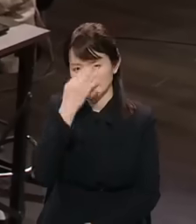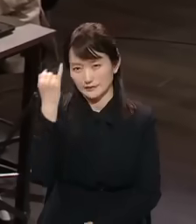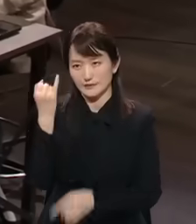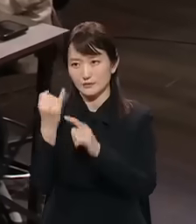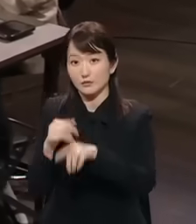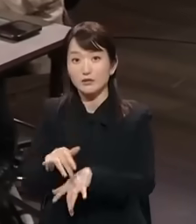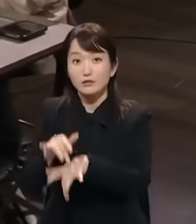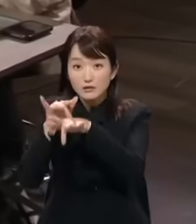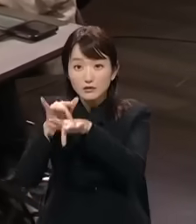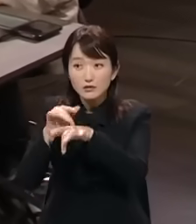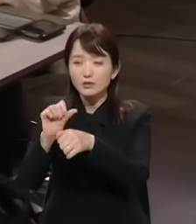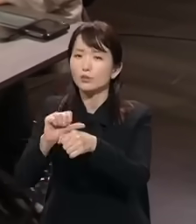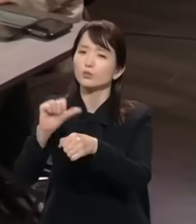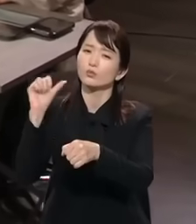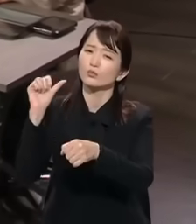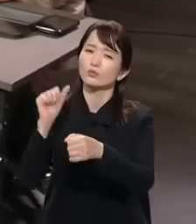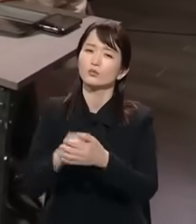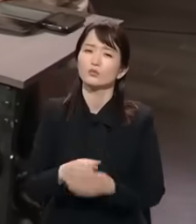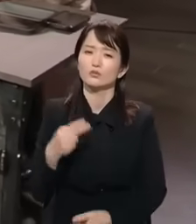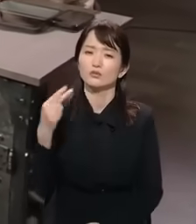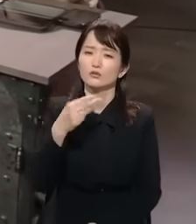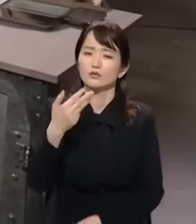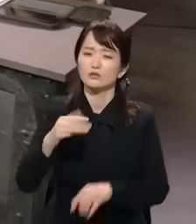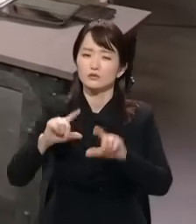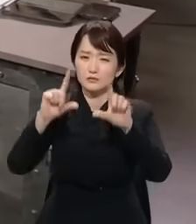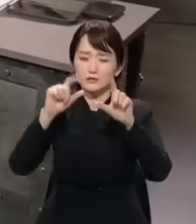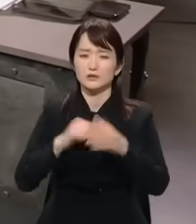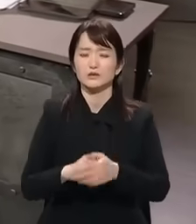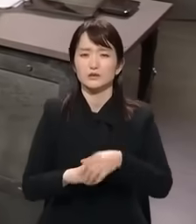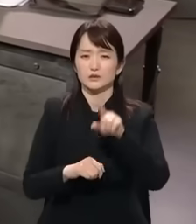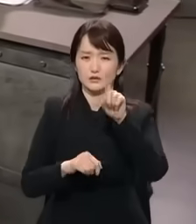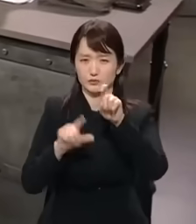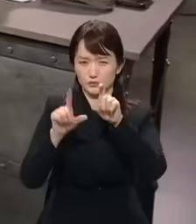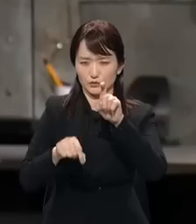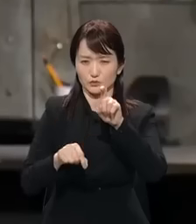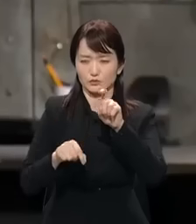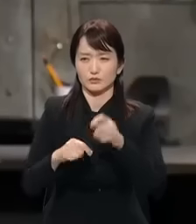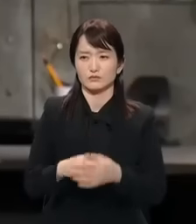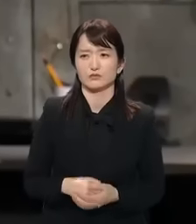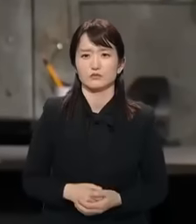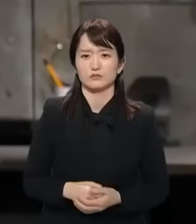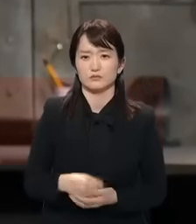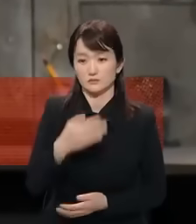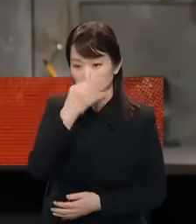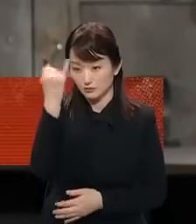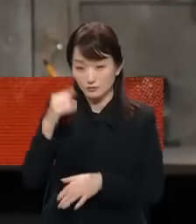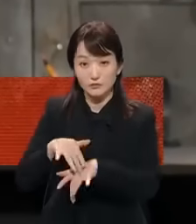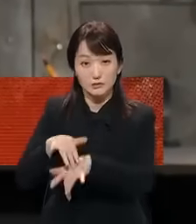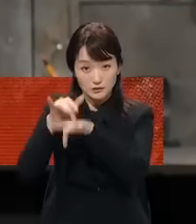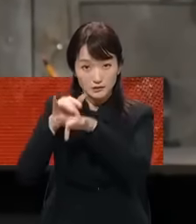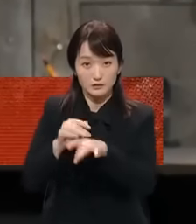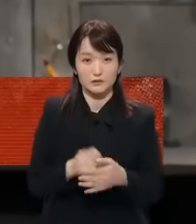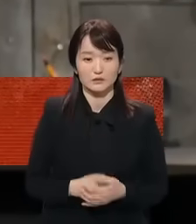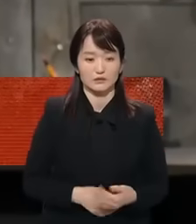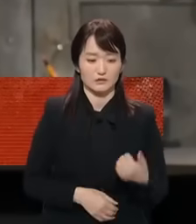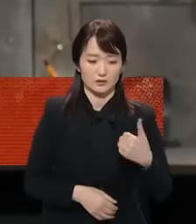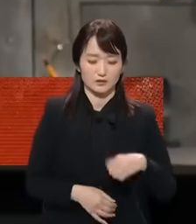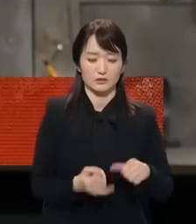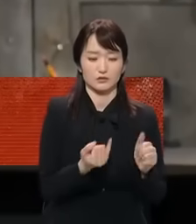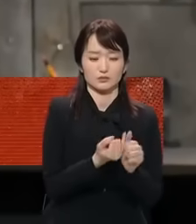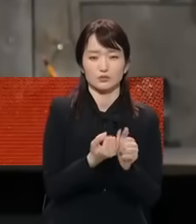사라진게 5년 전입니다 2008년도 11월 달에 사라졌는데 할머니가 사라지고 그 아들